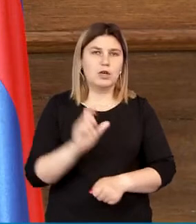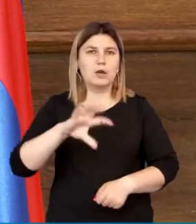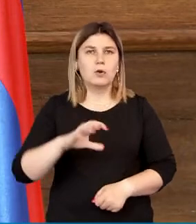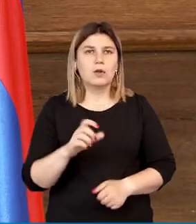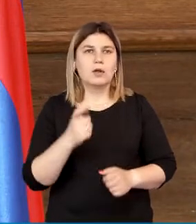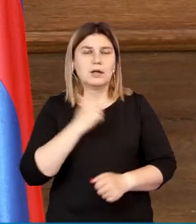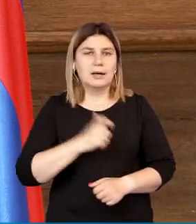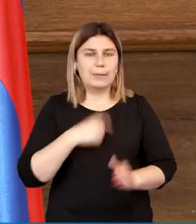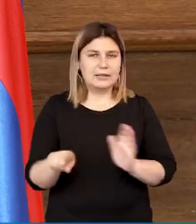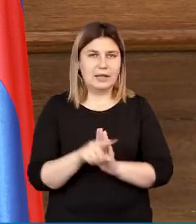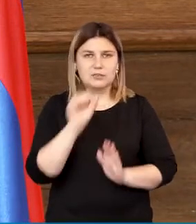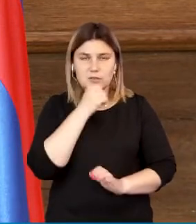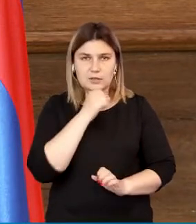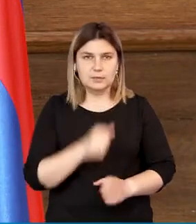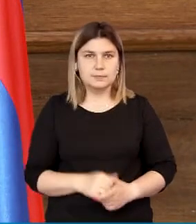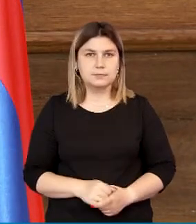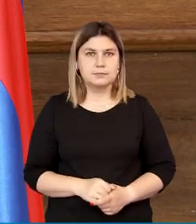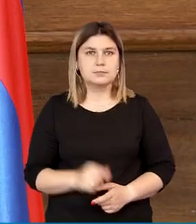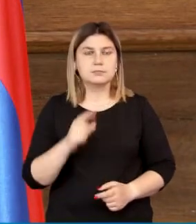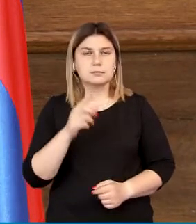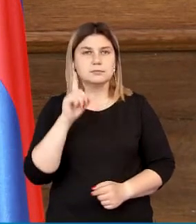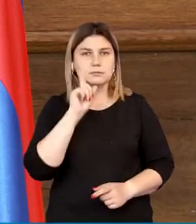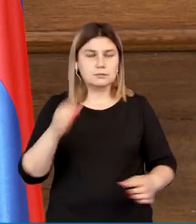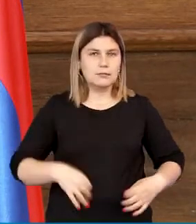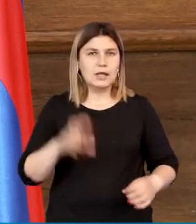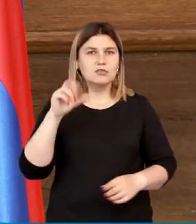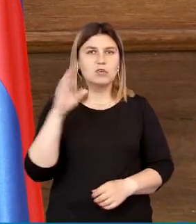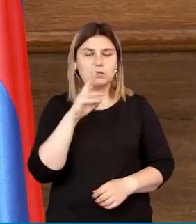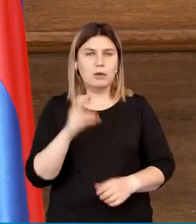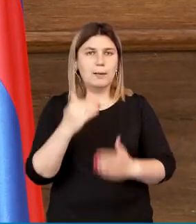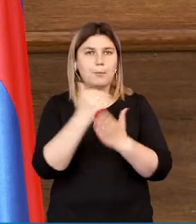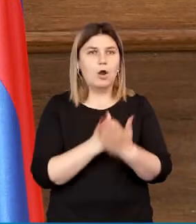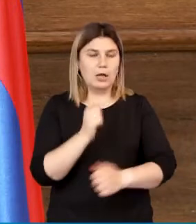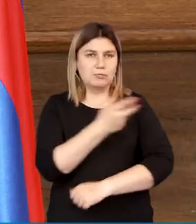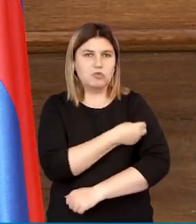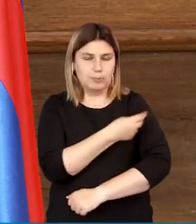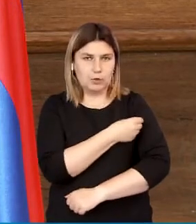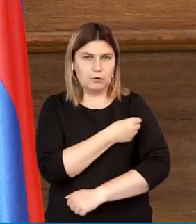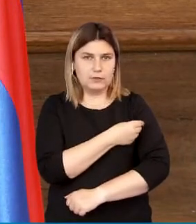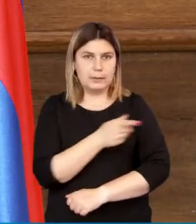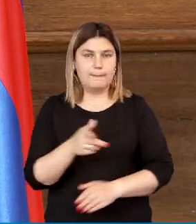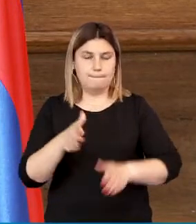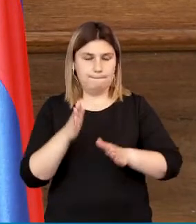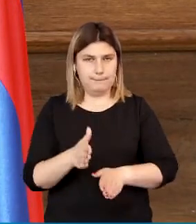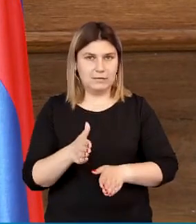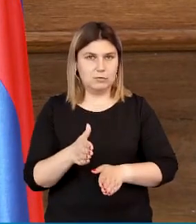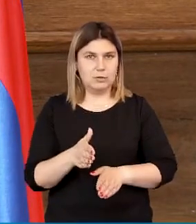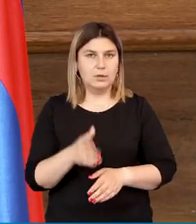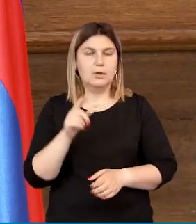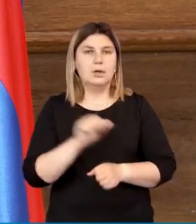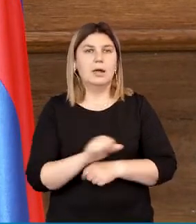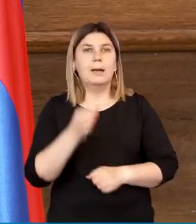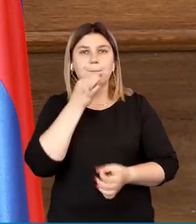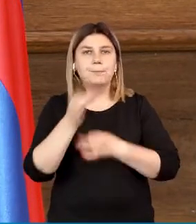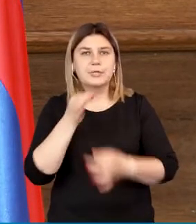zakupu tych szczepionek? Panie Czesławie, jeżeli chodzi o program szczepionkowy, to tutaj się nic nie zmienia. Natomiast oczywiście padają